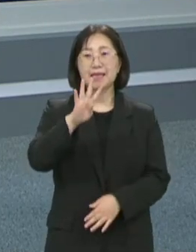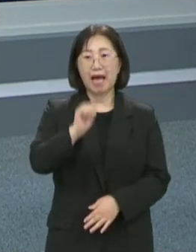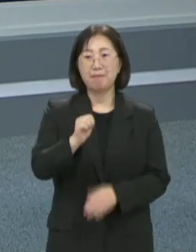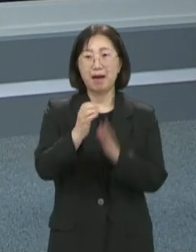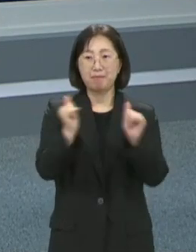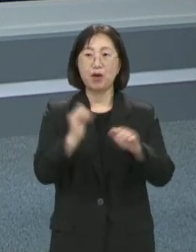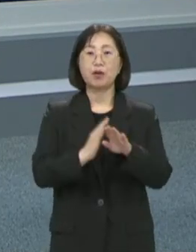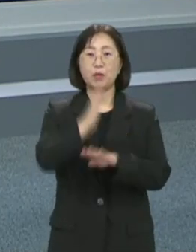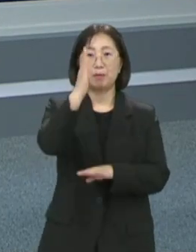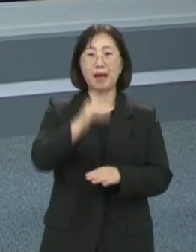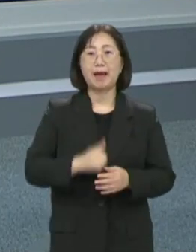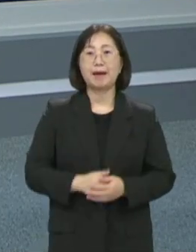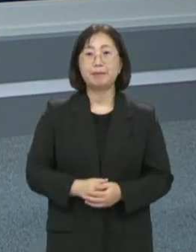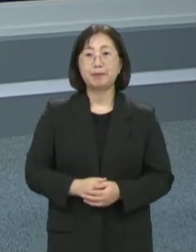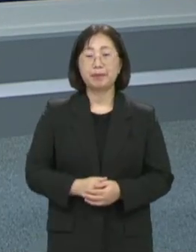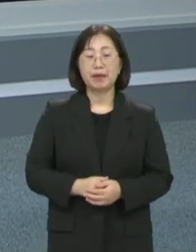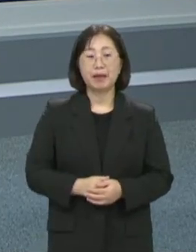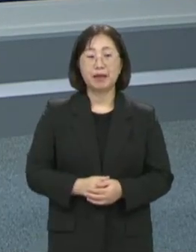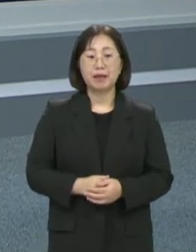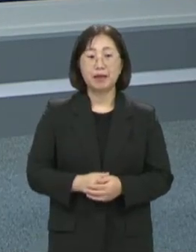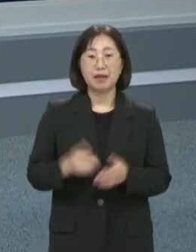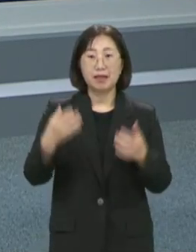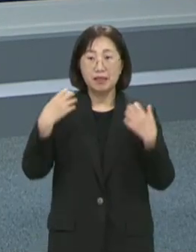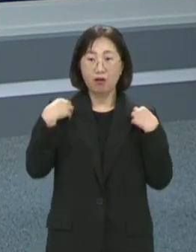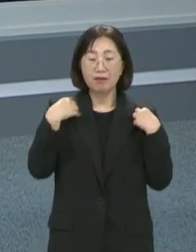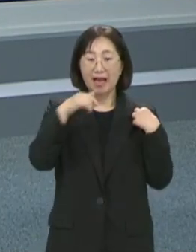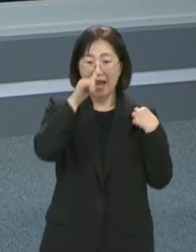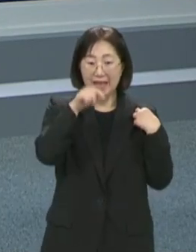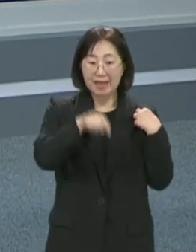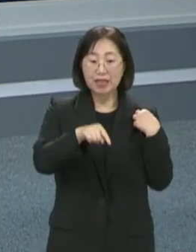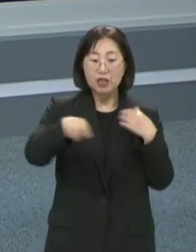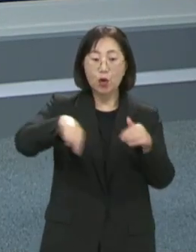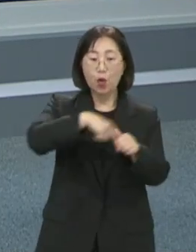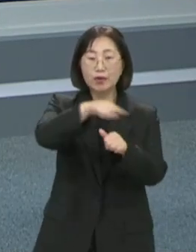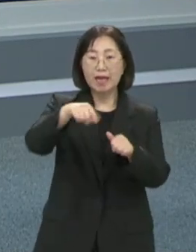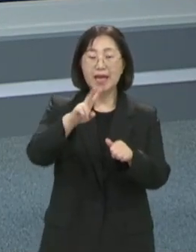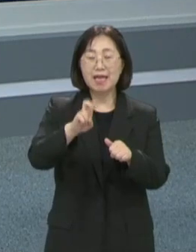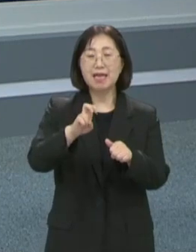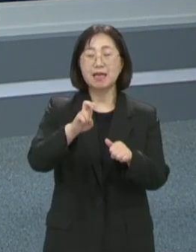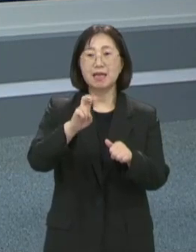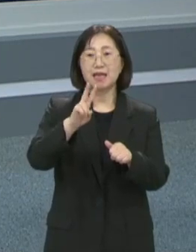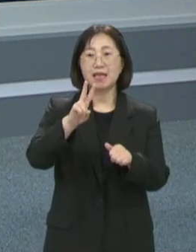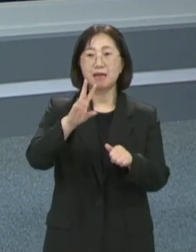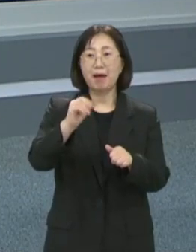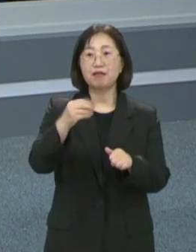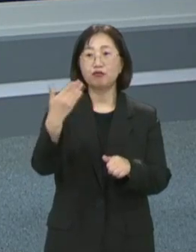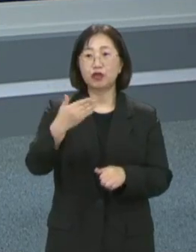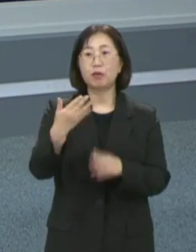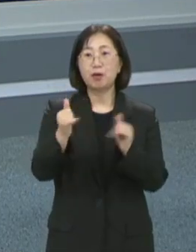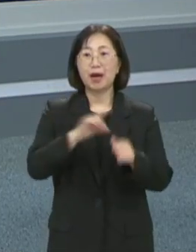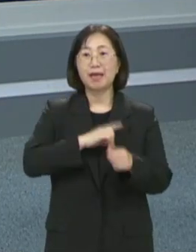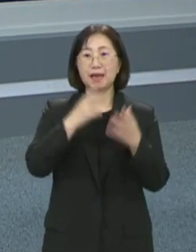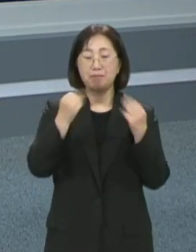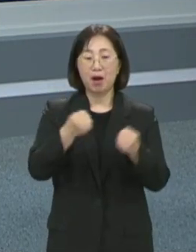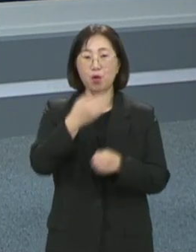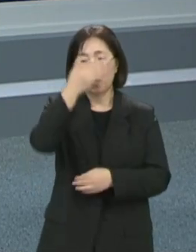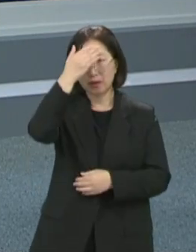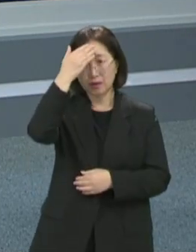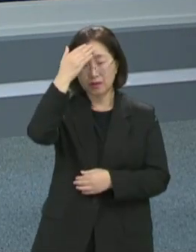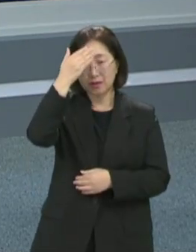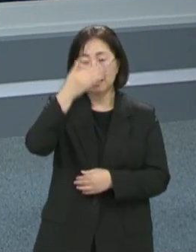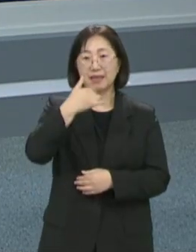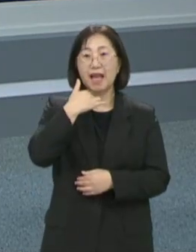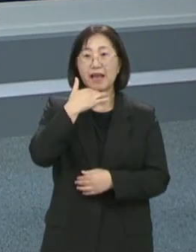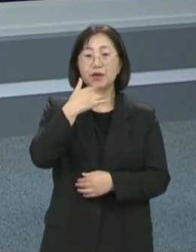돌파 겁니다 충남 도청사 있는 홍령 신 경리가 2 9천여명으로 가장 많았고 연령대별로는